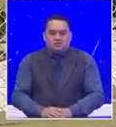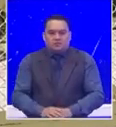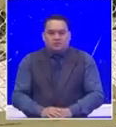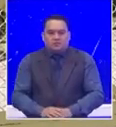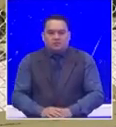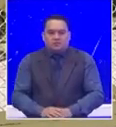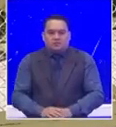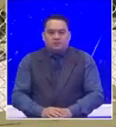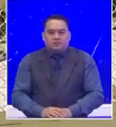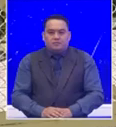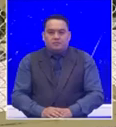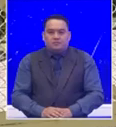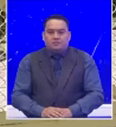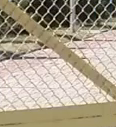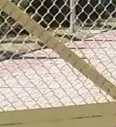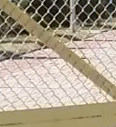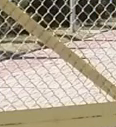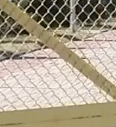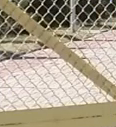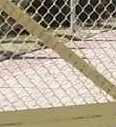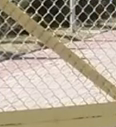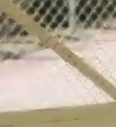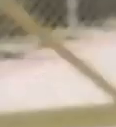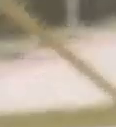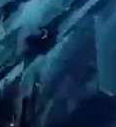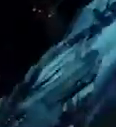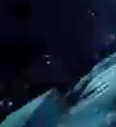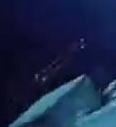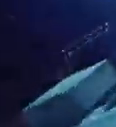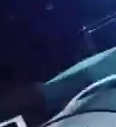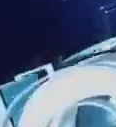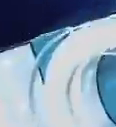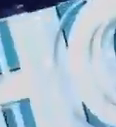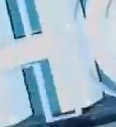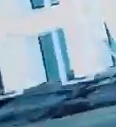Гульмира Тимиргалиева, Жасулан Шинкендже, телеканал ЖТСУ, Талдыкурган.